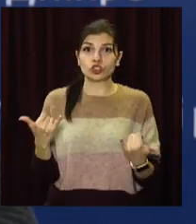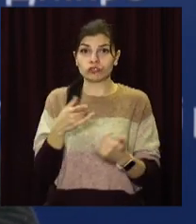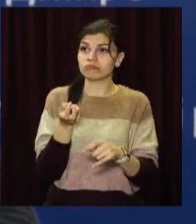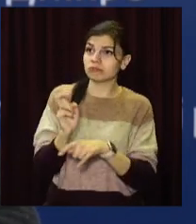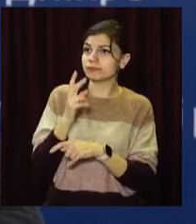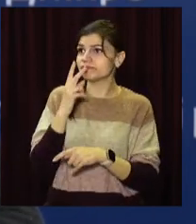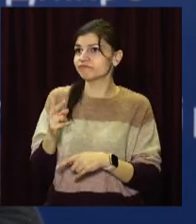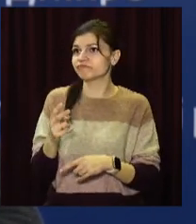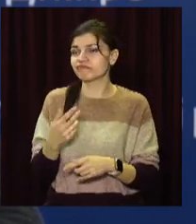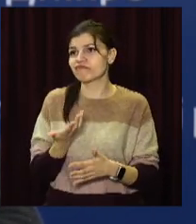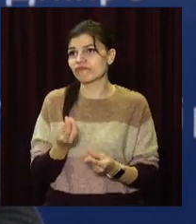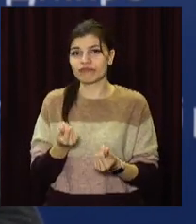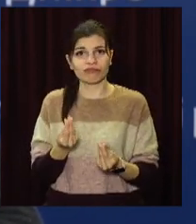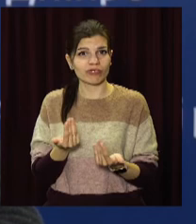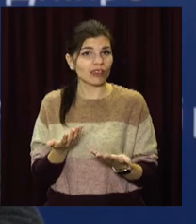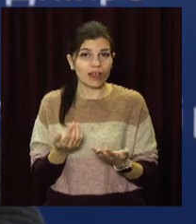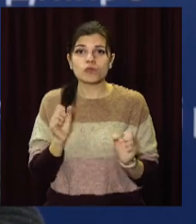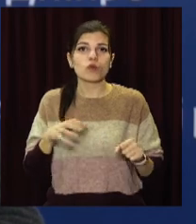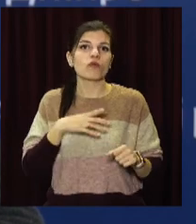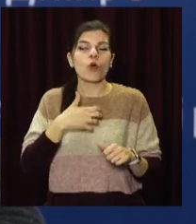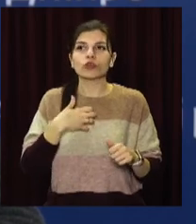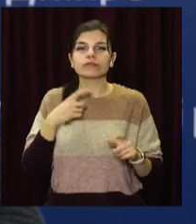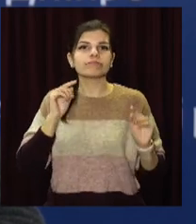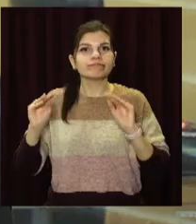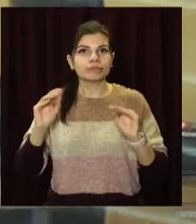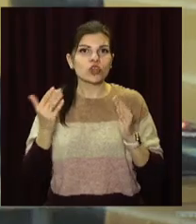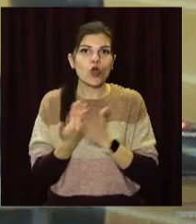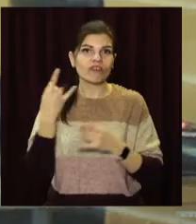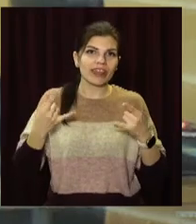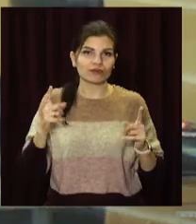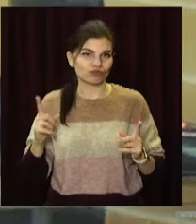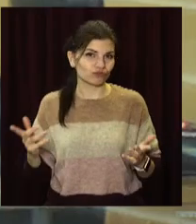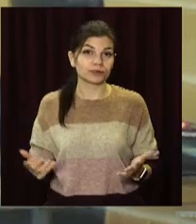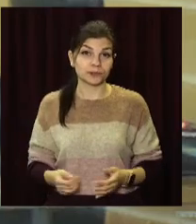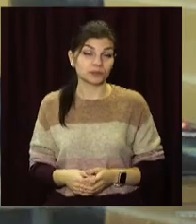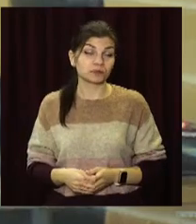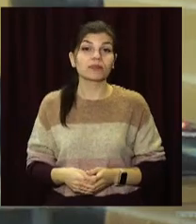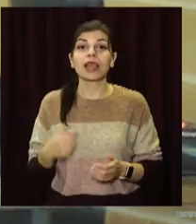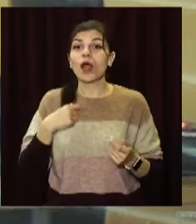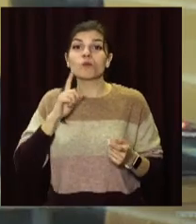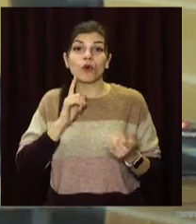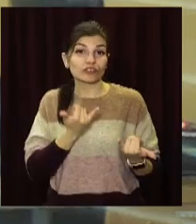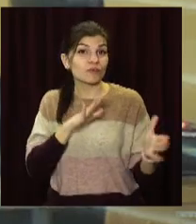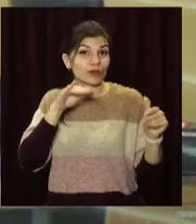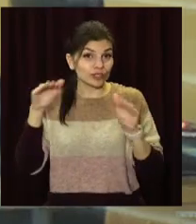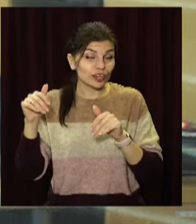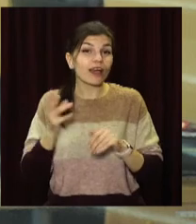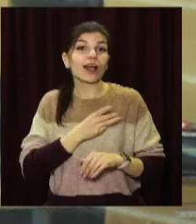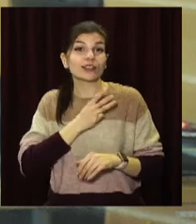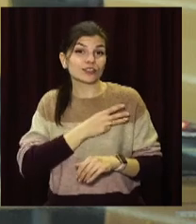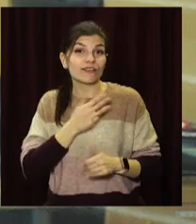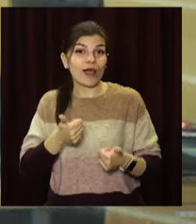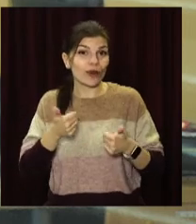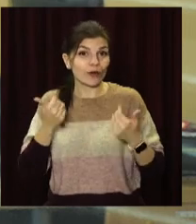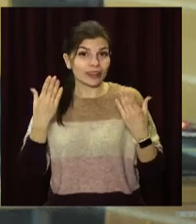музеїв. Можливо, ви хочете мати більше інтерактиву. На цьому я з вами поки прощаюся. Бажаю бадьорого